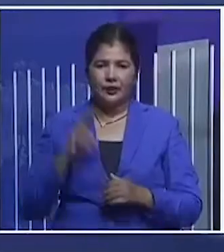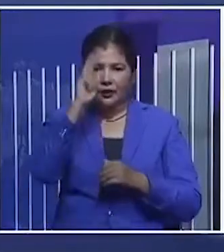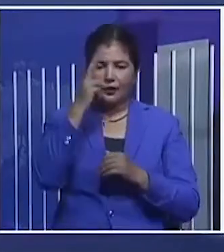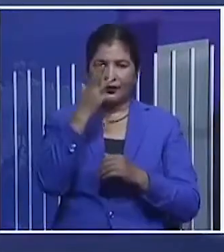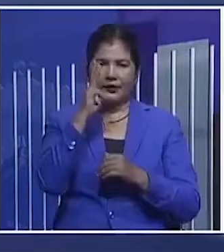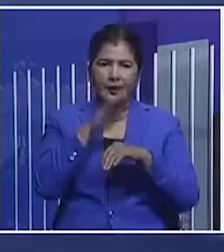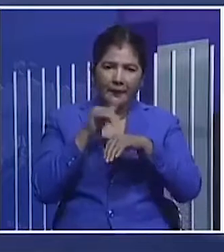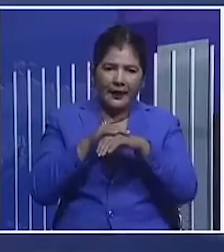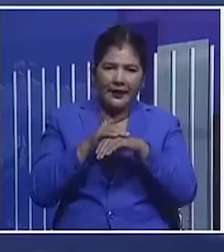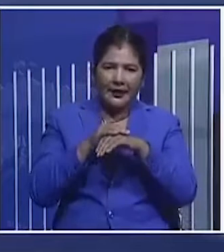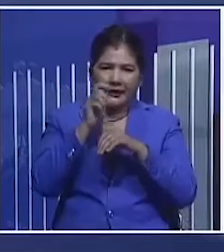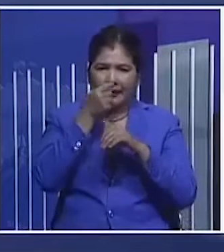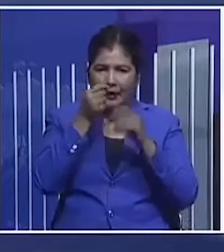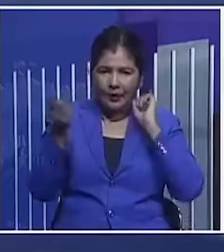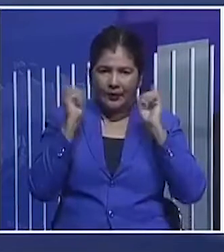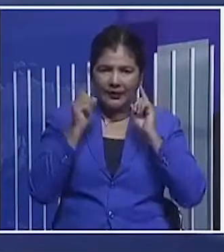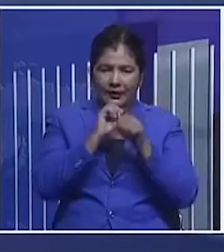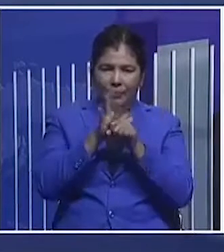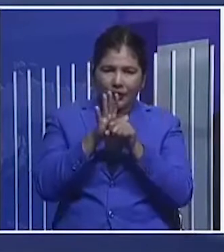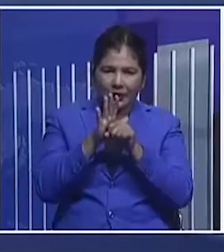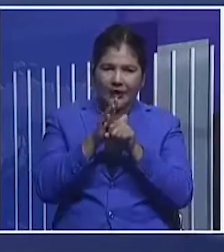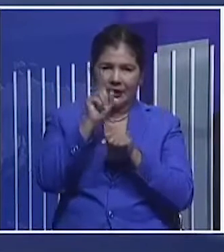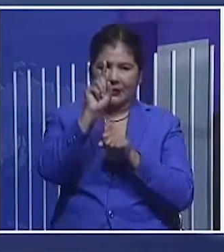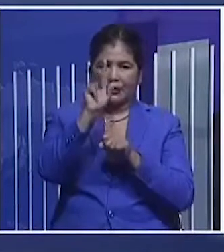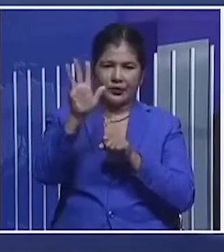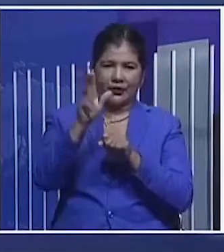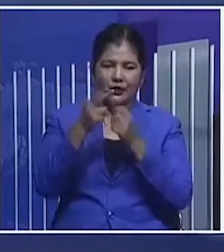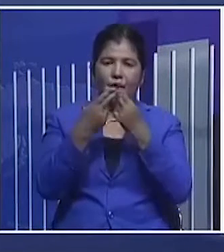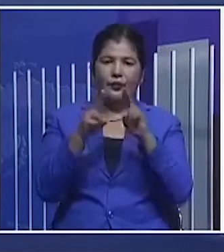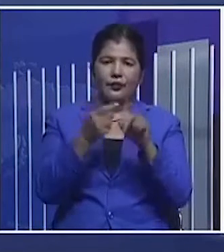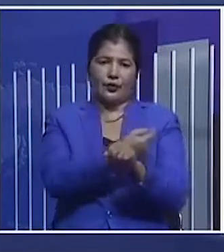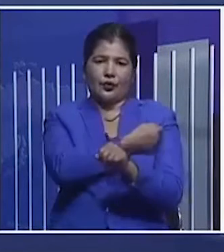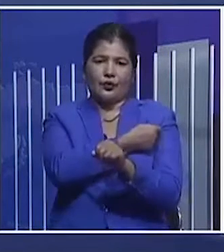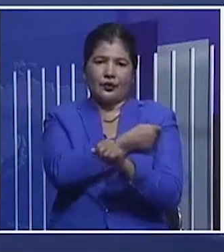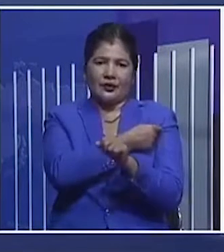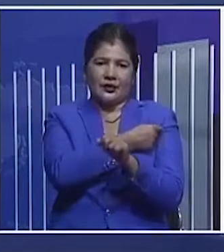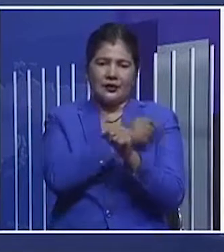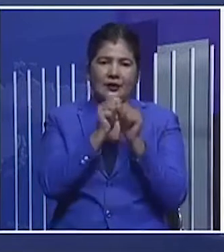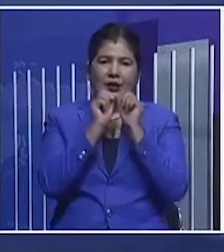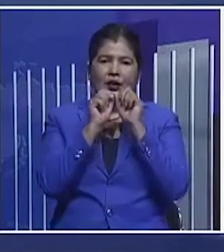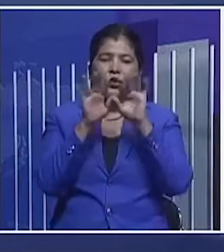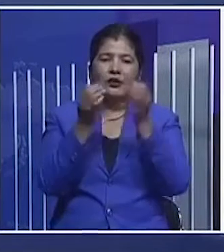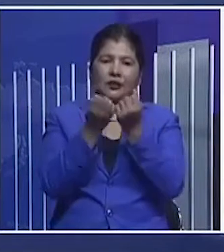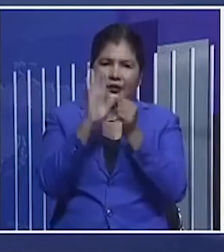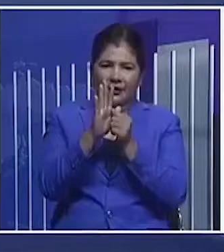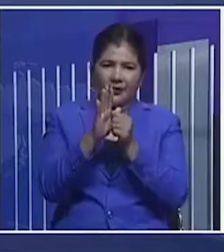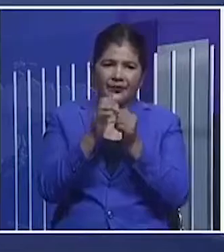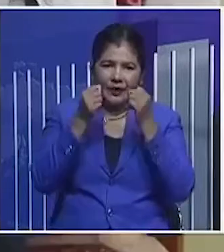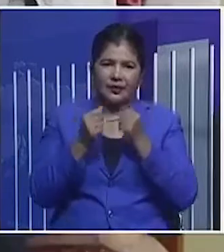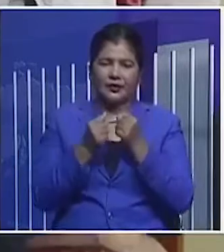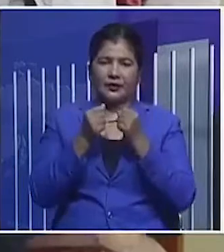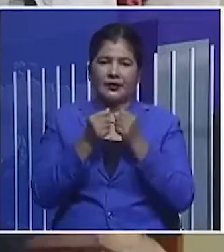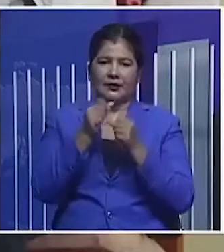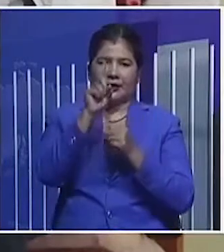रूपन्देहीको मायादेवी गाउँपालिकालाई कोभिड 19 विरूद्धको पूर्ण खोप सुनिश्चित पालिका घोषणा गरिएको छ। पालिकामा बसोबास गर्ने